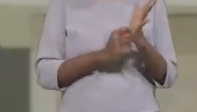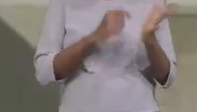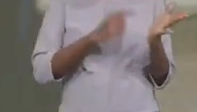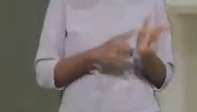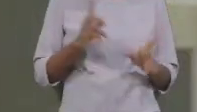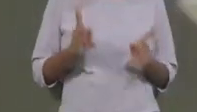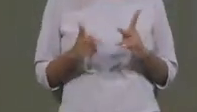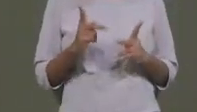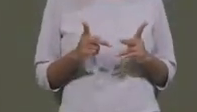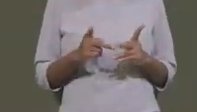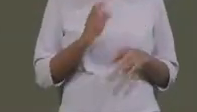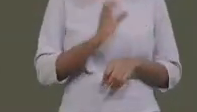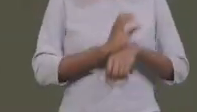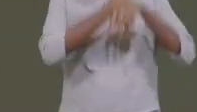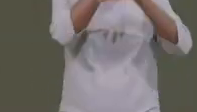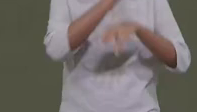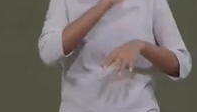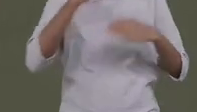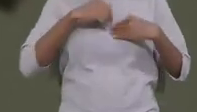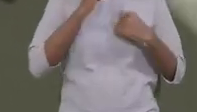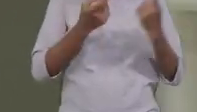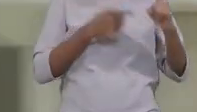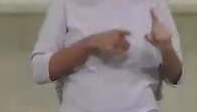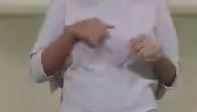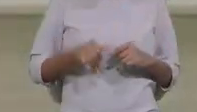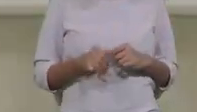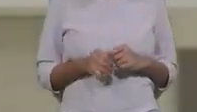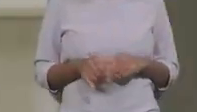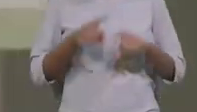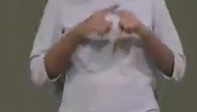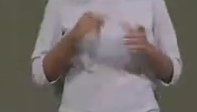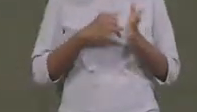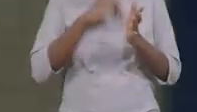Dans le Nouveau Testament, le calvaire n'était pas encore venu.